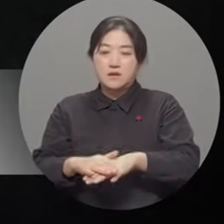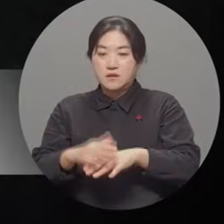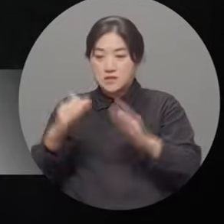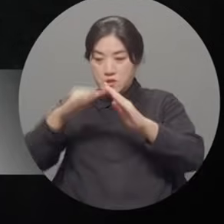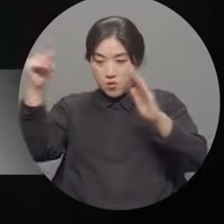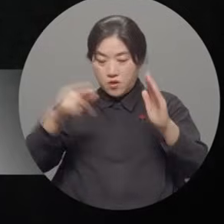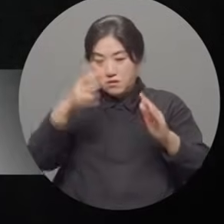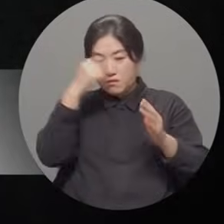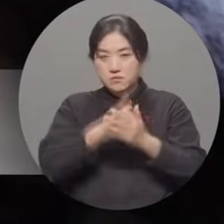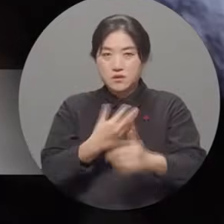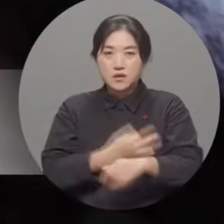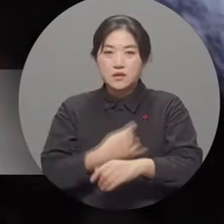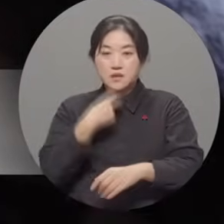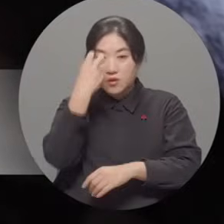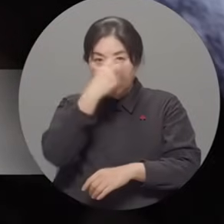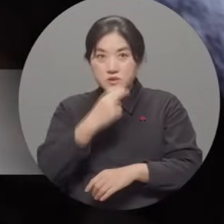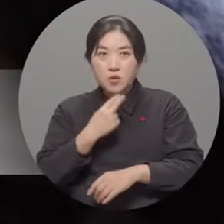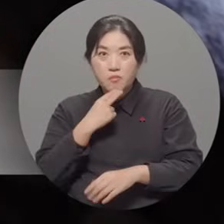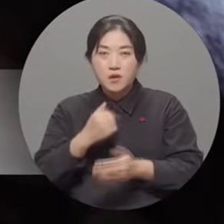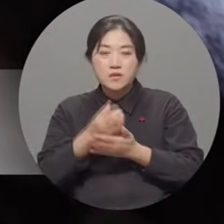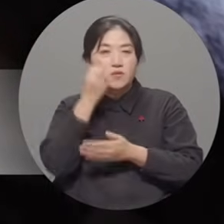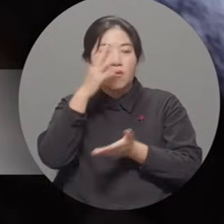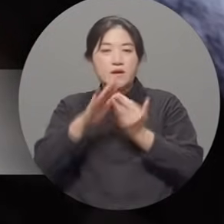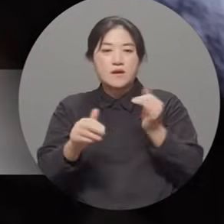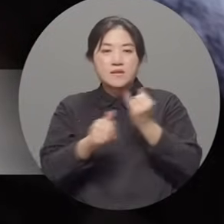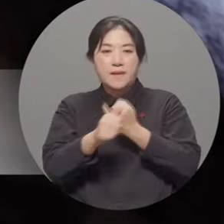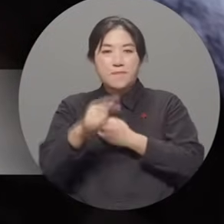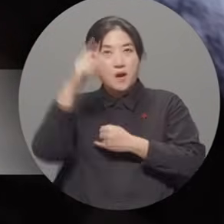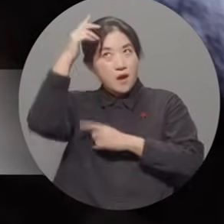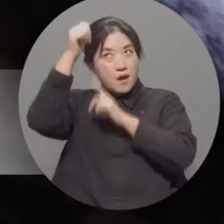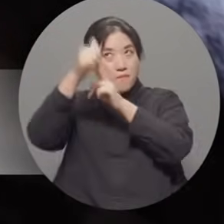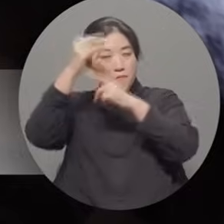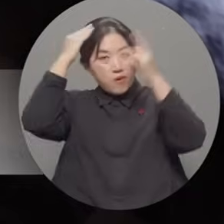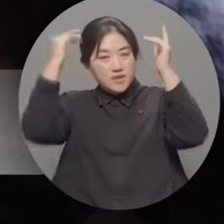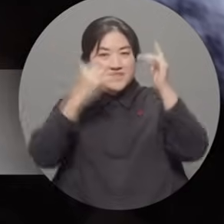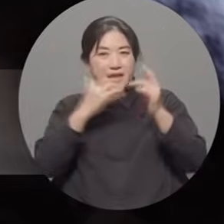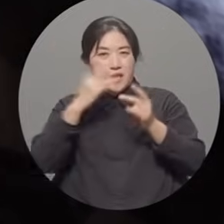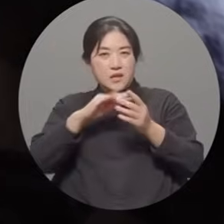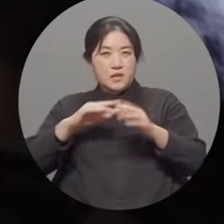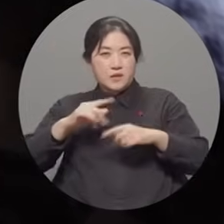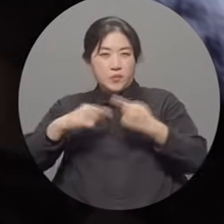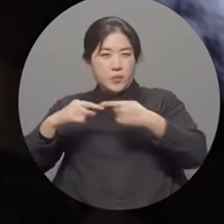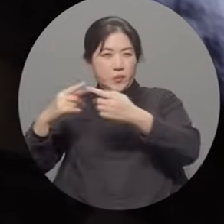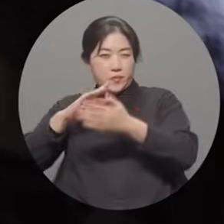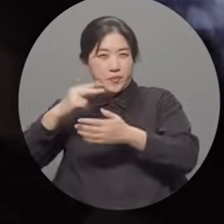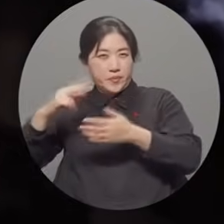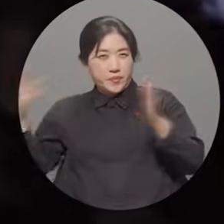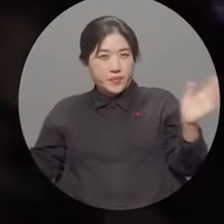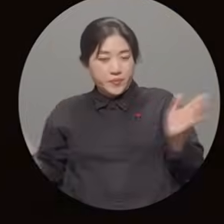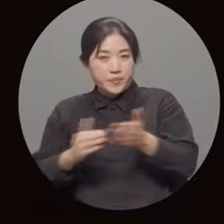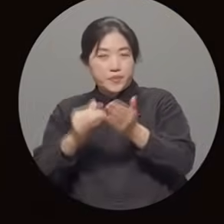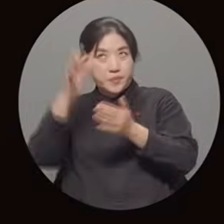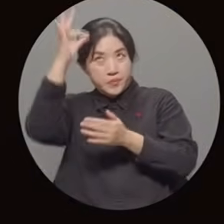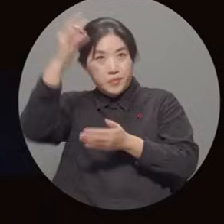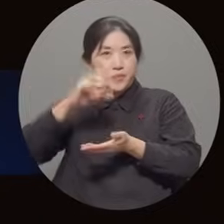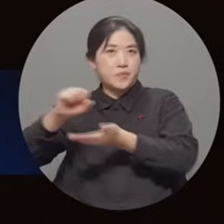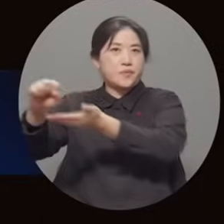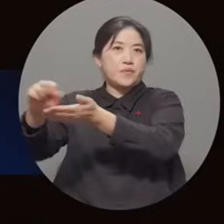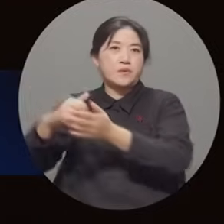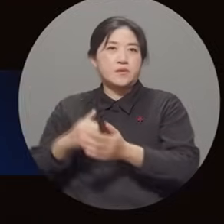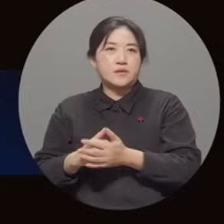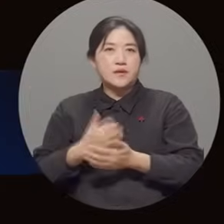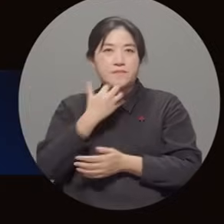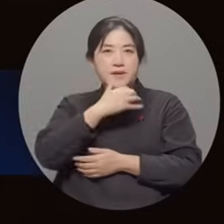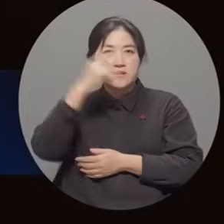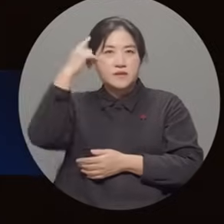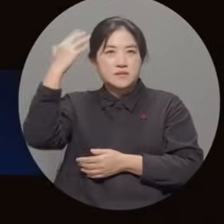간이 검사도 하지 않았고 석 달 뒤 남편이 머리카락을 탈색한 뒤에야 모발을 제출받았다는 겁니다. 머리가 이 색깔이었던